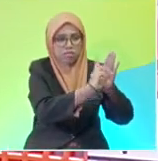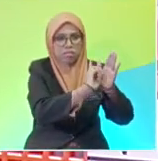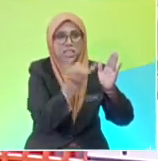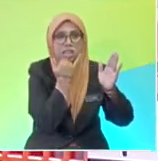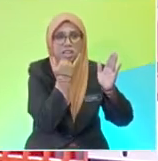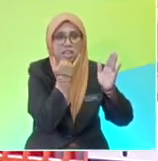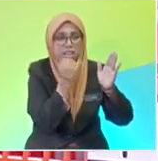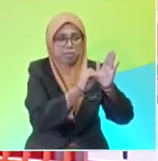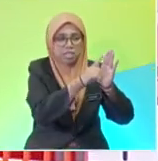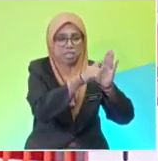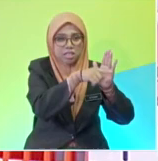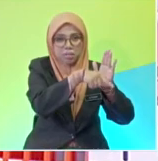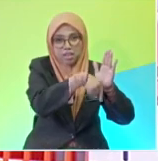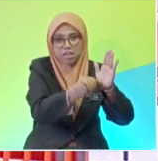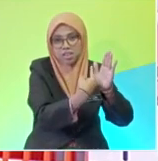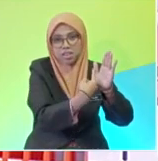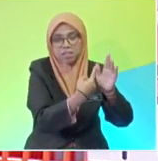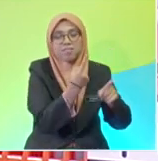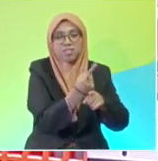Pukul berapa tadi, cikgu? 10.